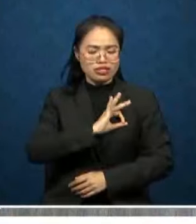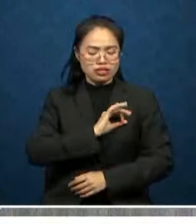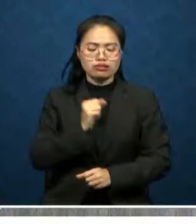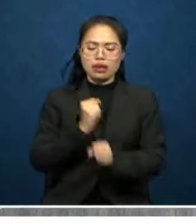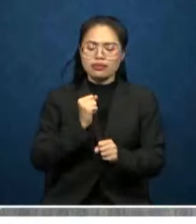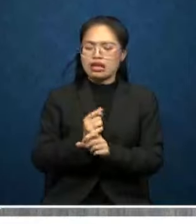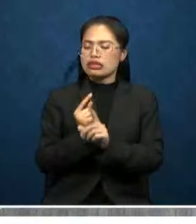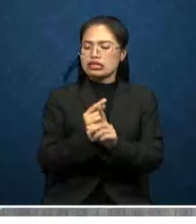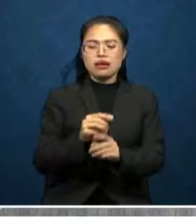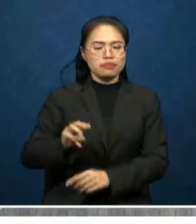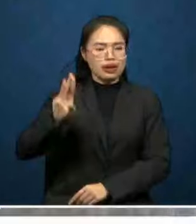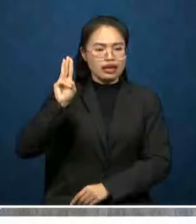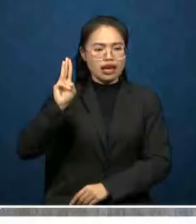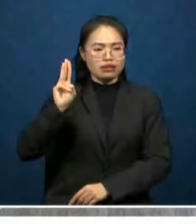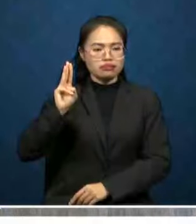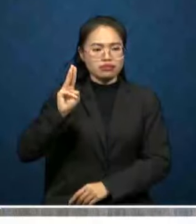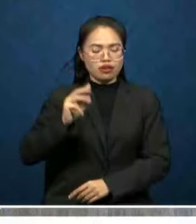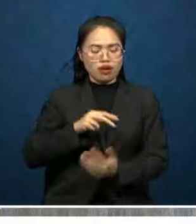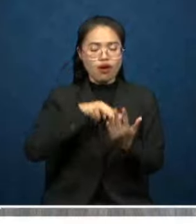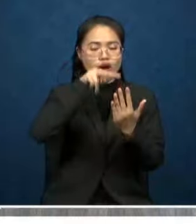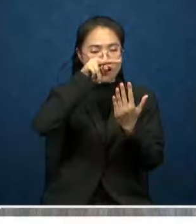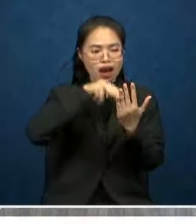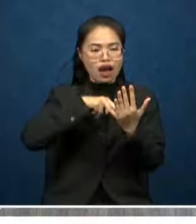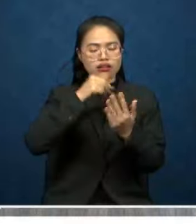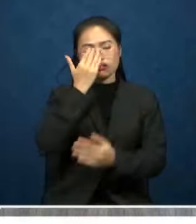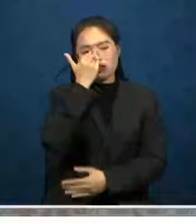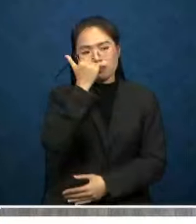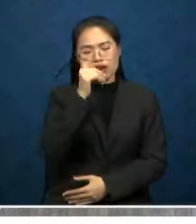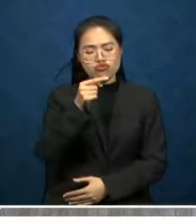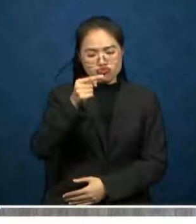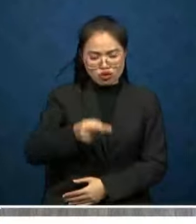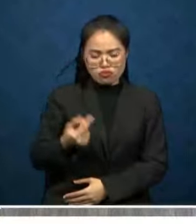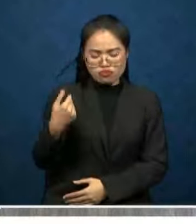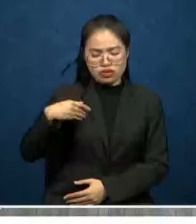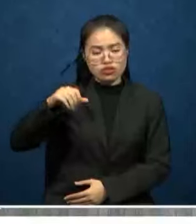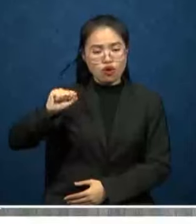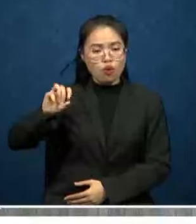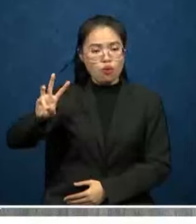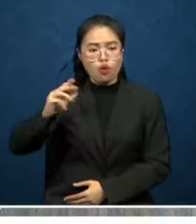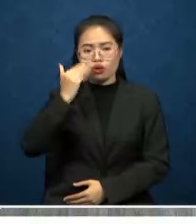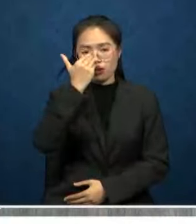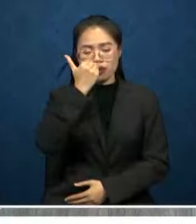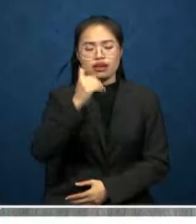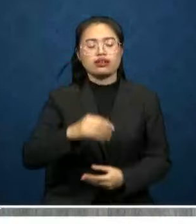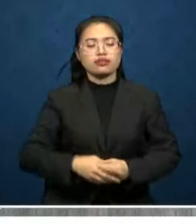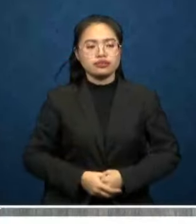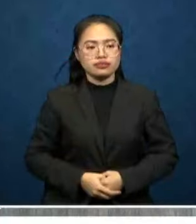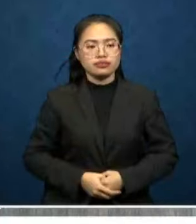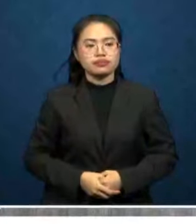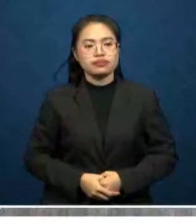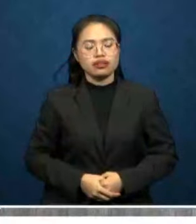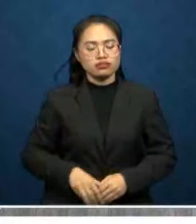แล้วนะครับขออนุญาตอ่านว่าทำไมเราต้องทำหน้าที่เช่นนั้นนะครับเราได้